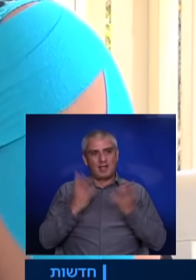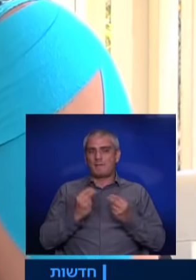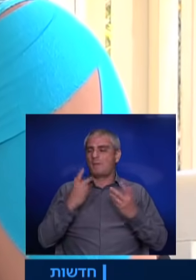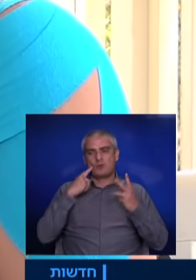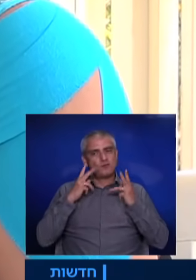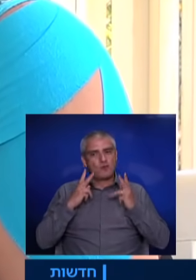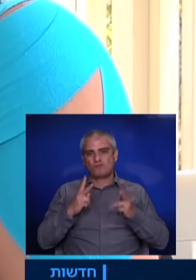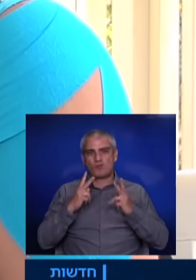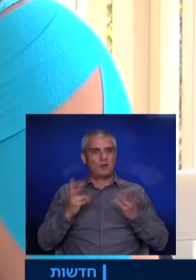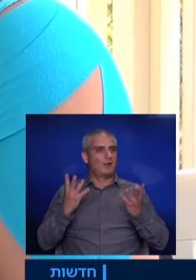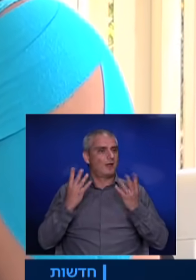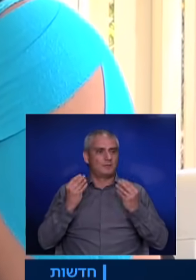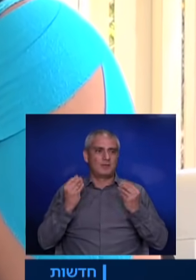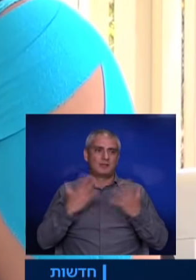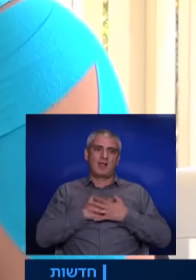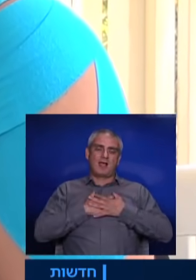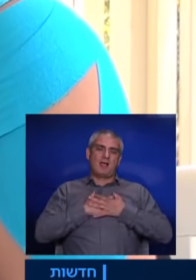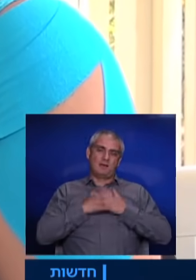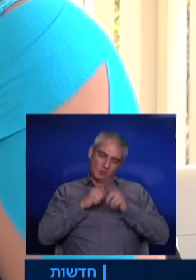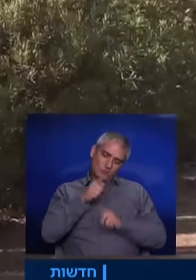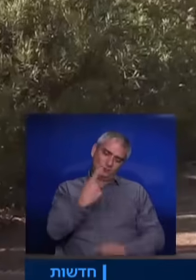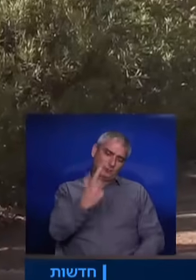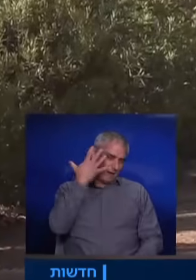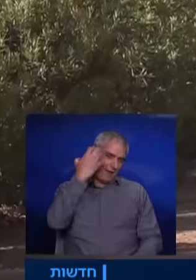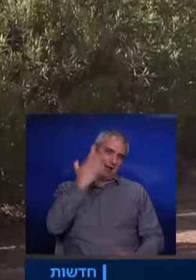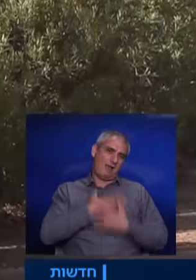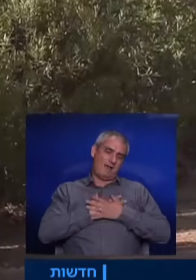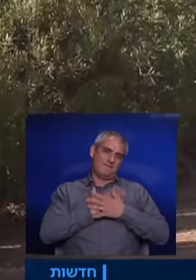המון הומור, עם המון... כמו שהיא אהבה.